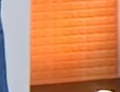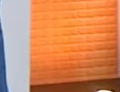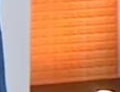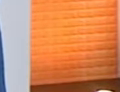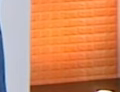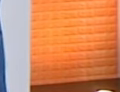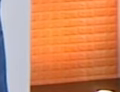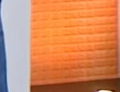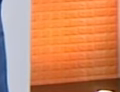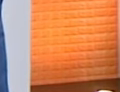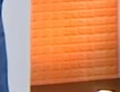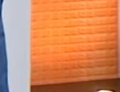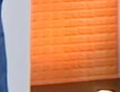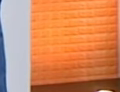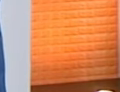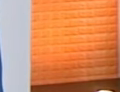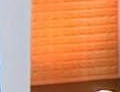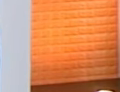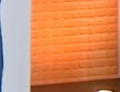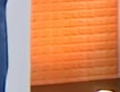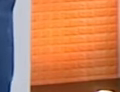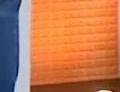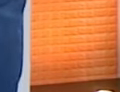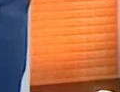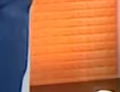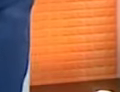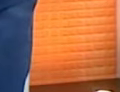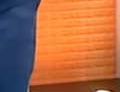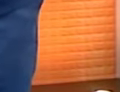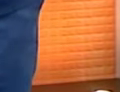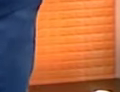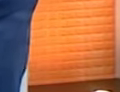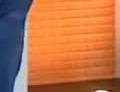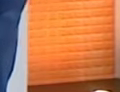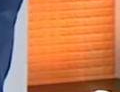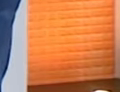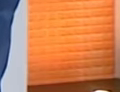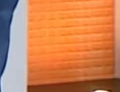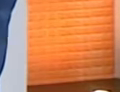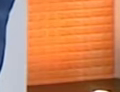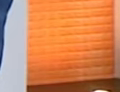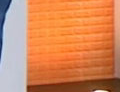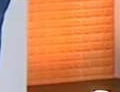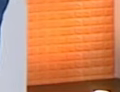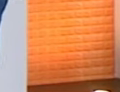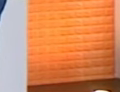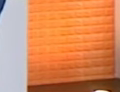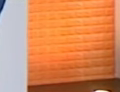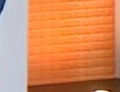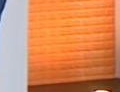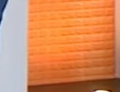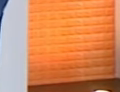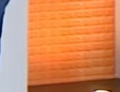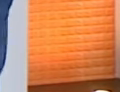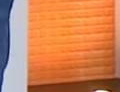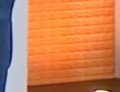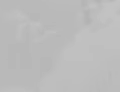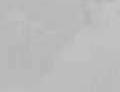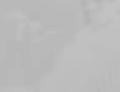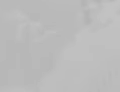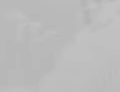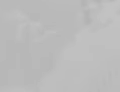abroad, subaybayan nyo kami sa GMA Pinoy TV at sa www.gmanews.tv.